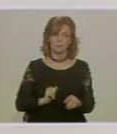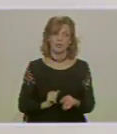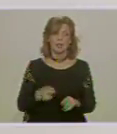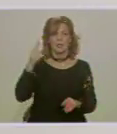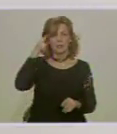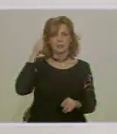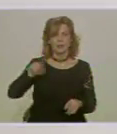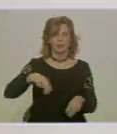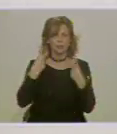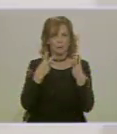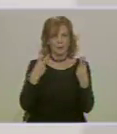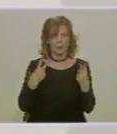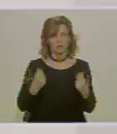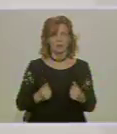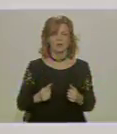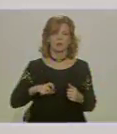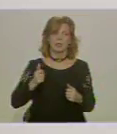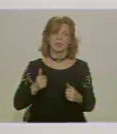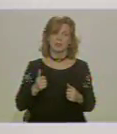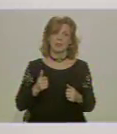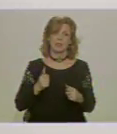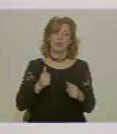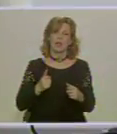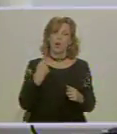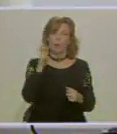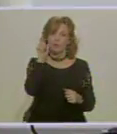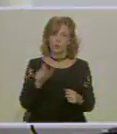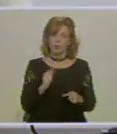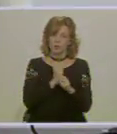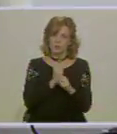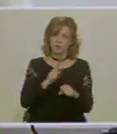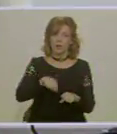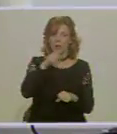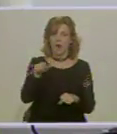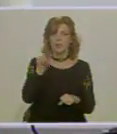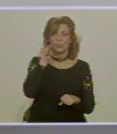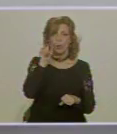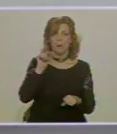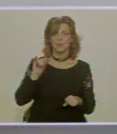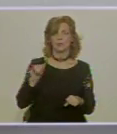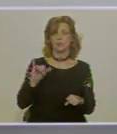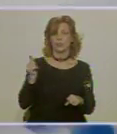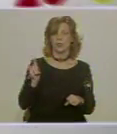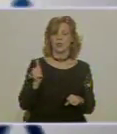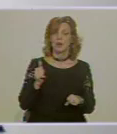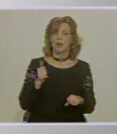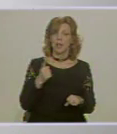cea mai grozavă realizare a unui om este aceea de a crea alți oameni și de a-i face să privească viitorul prin ochii